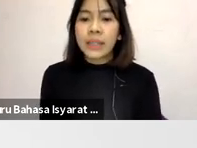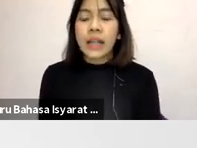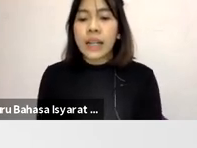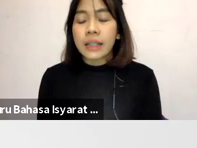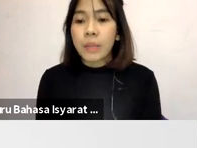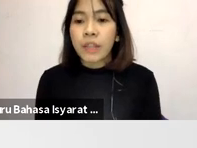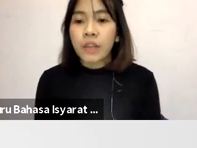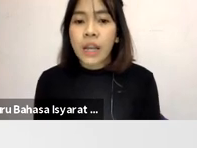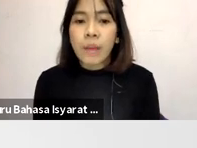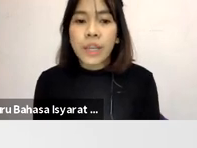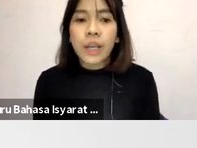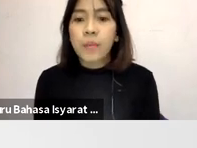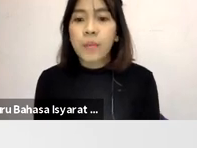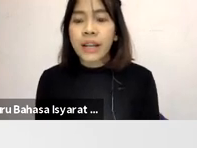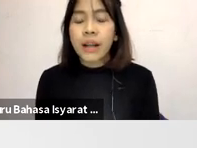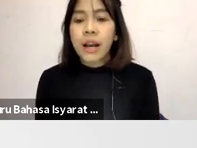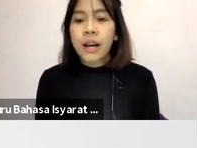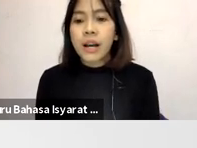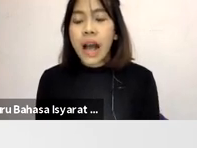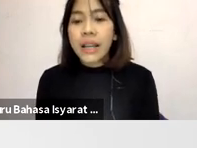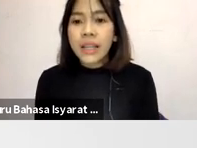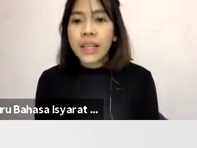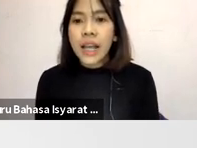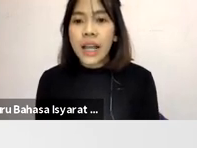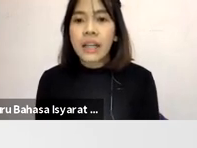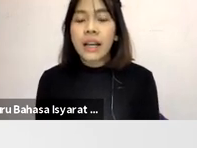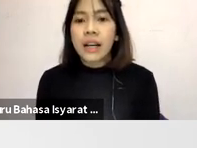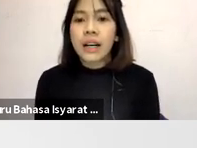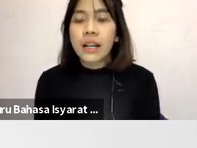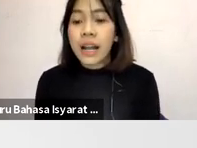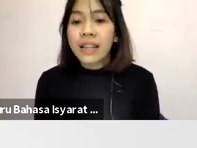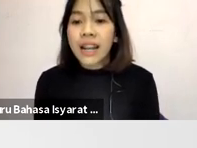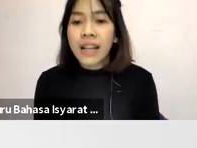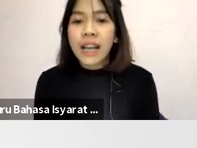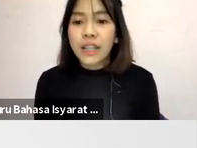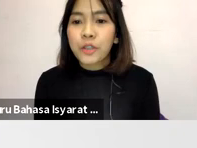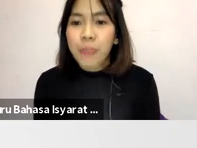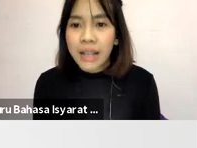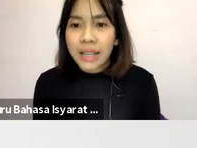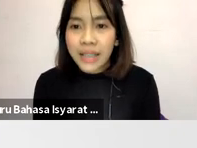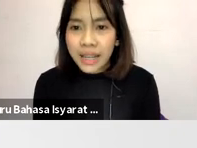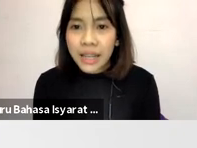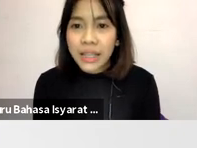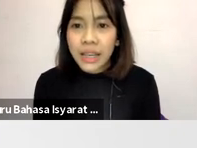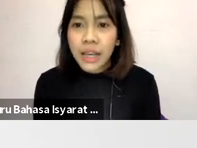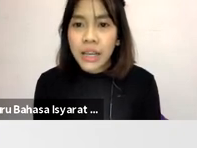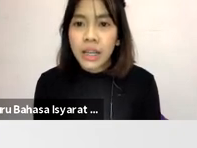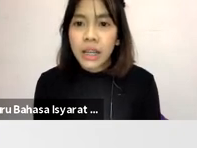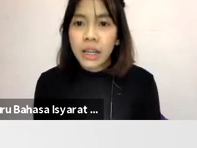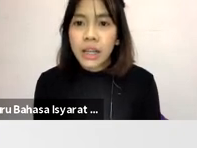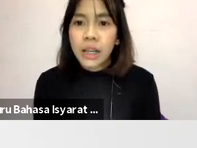mengisi acara sesi mentoring kami kemudian Adi dan rekan-rekan dari juru bahasa isyarat